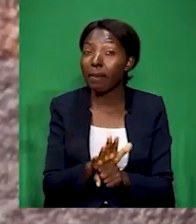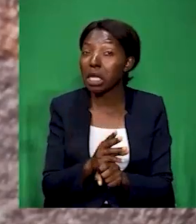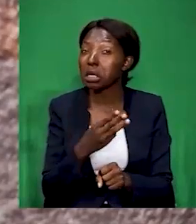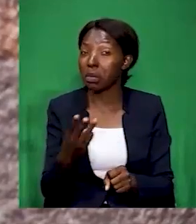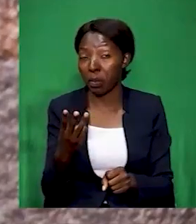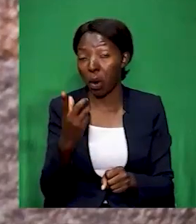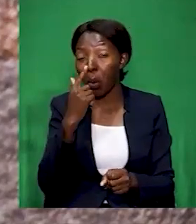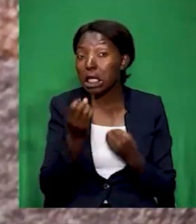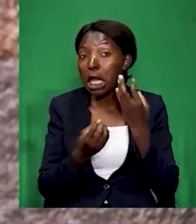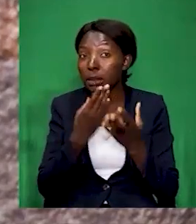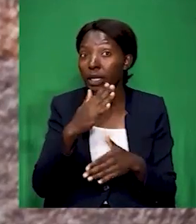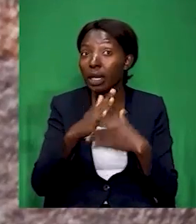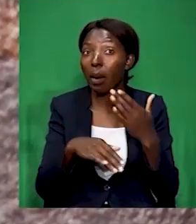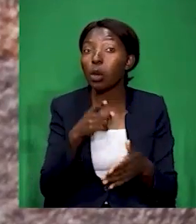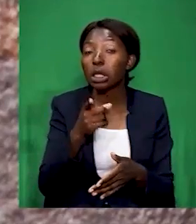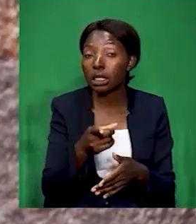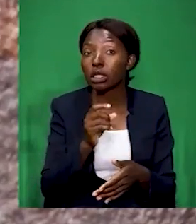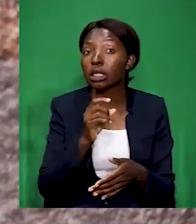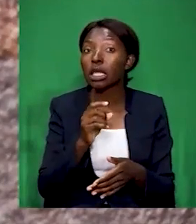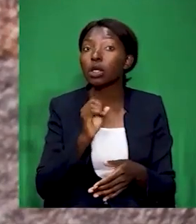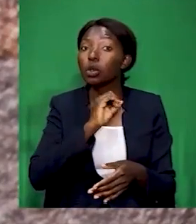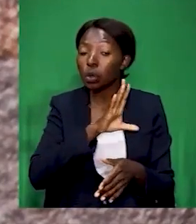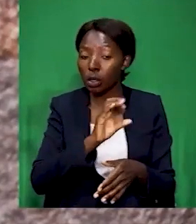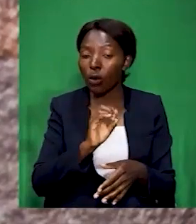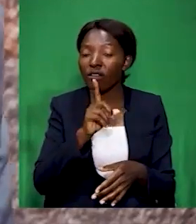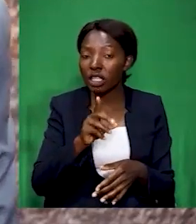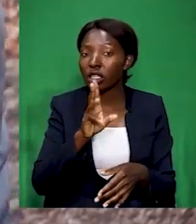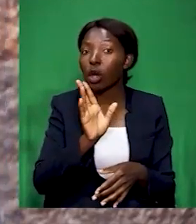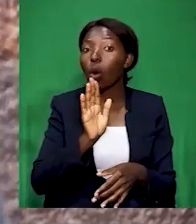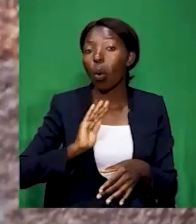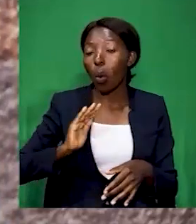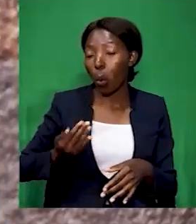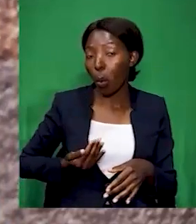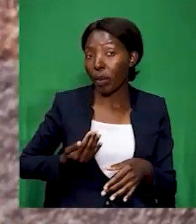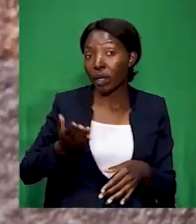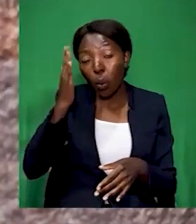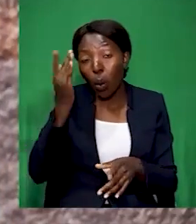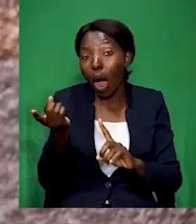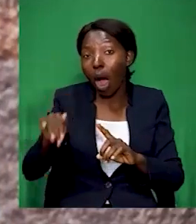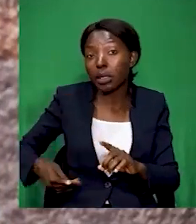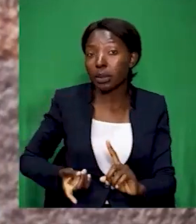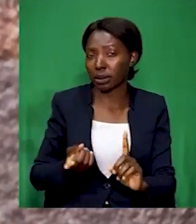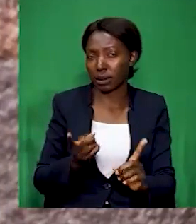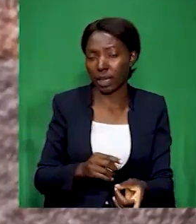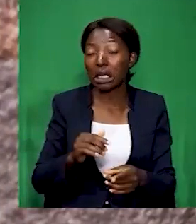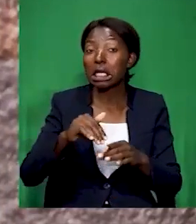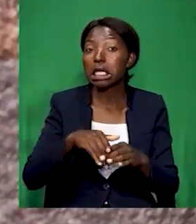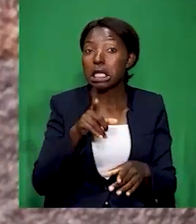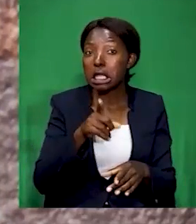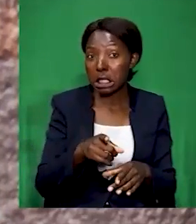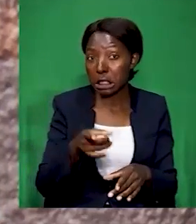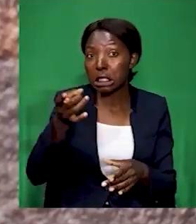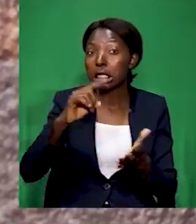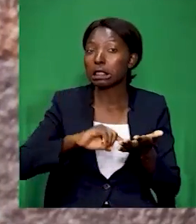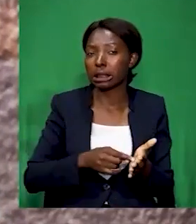vachinyanya kutsanangura nezvenyaya yechirikadzi dziri kutsanangurwa idzi. Kunonziko muchaona kuti mukati muPalestine